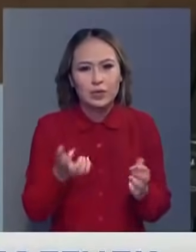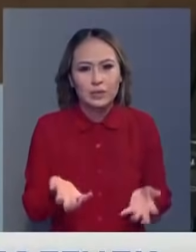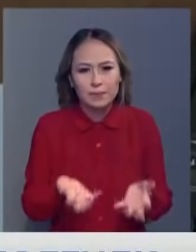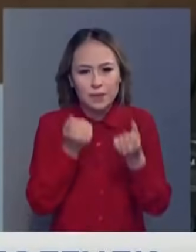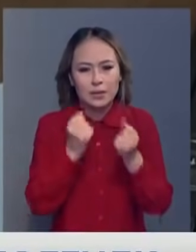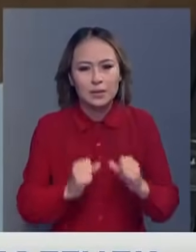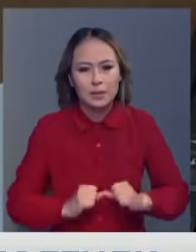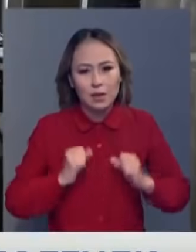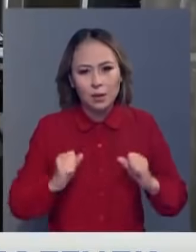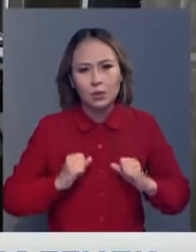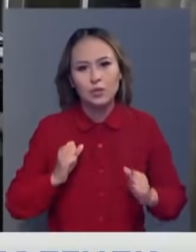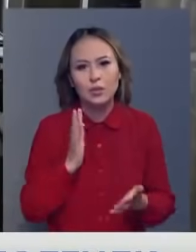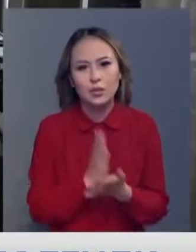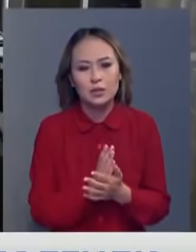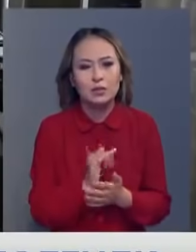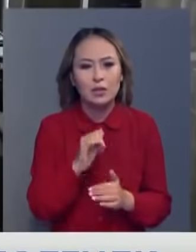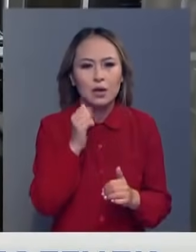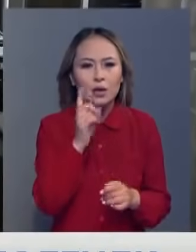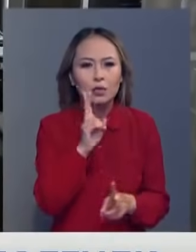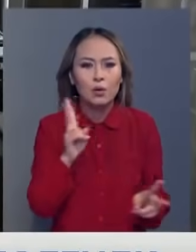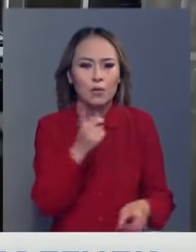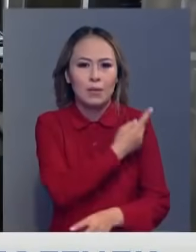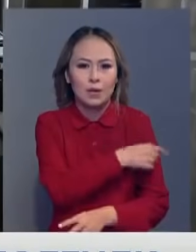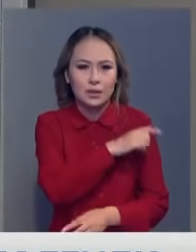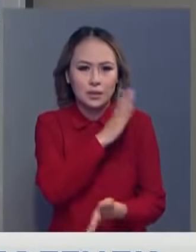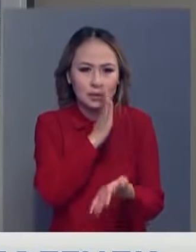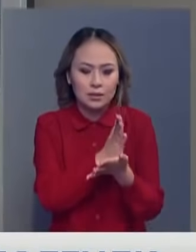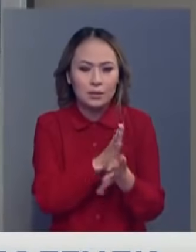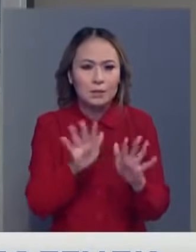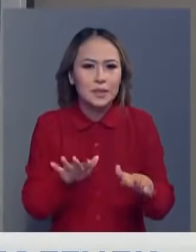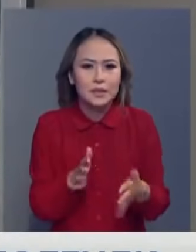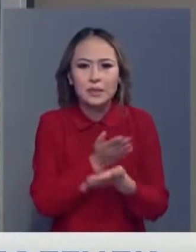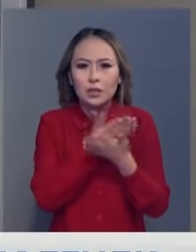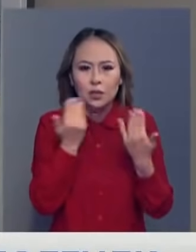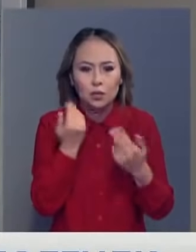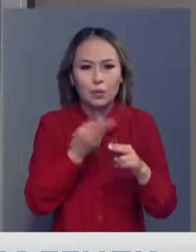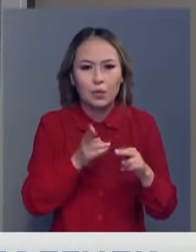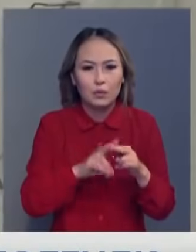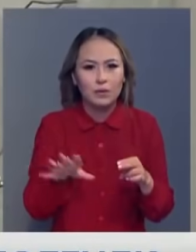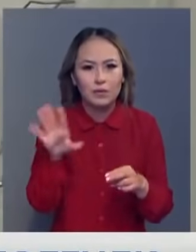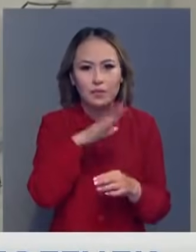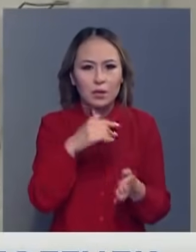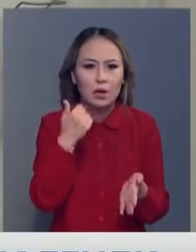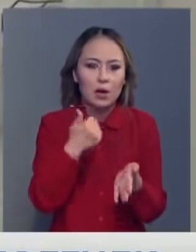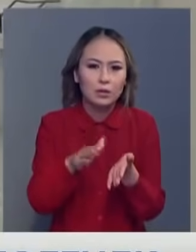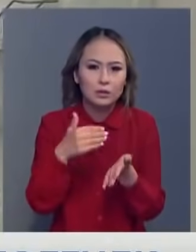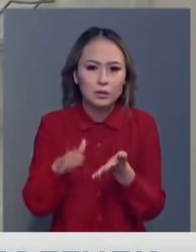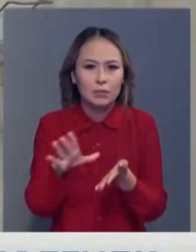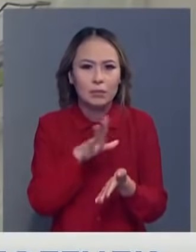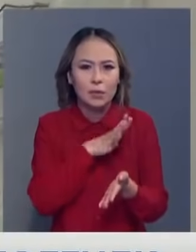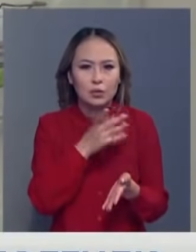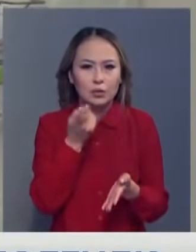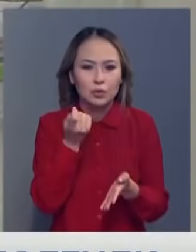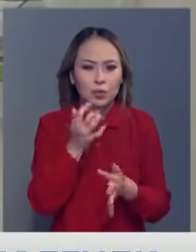қалуға тырысып ақ жатыр. Кейбір ауруханада тіпті орын жоқ. Соның кесірінен науқастарды қабылдамай жатқан жайттар кейінгі